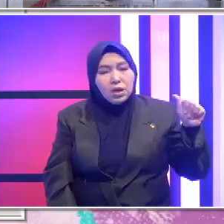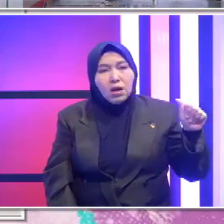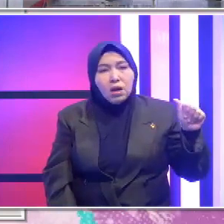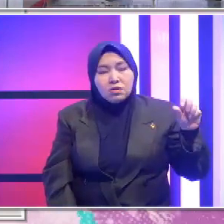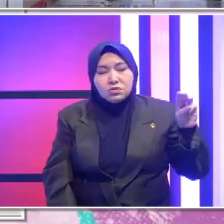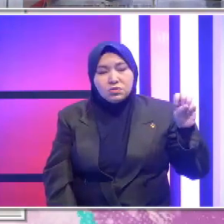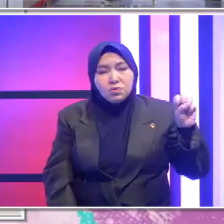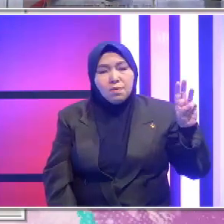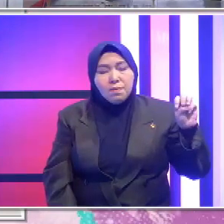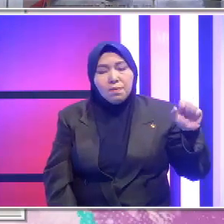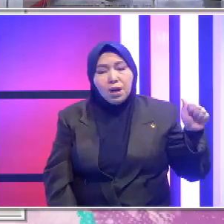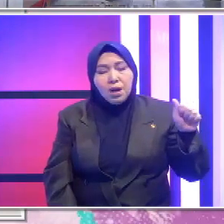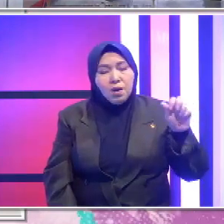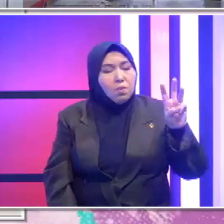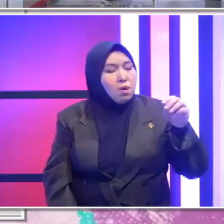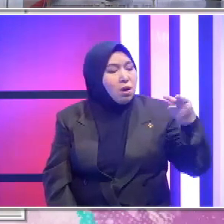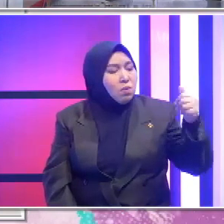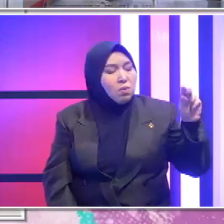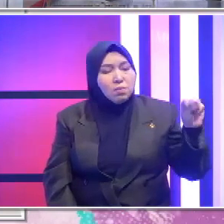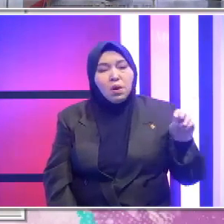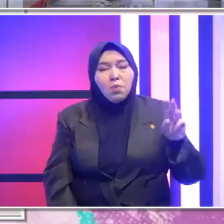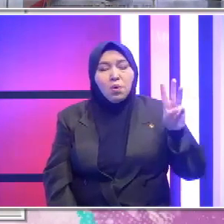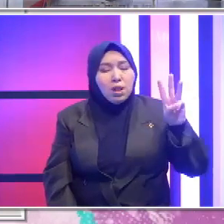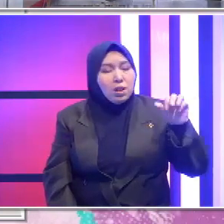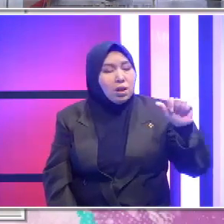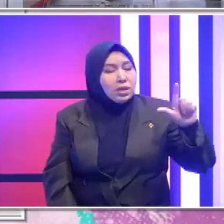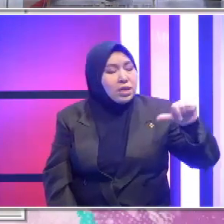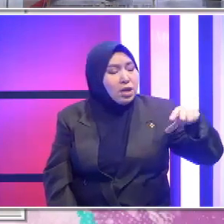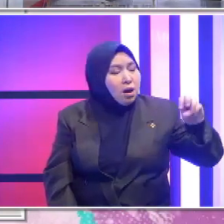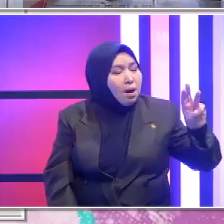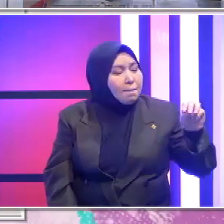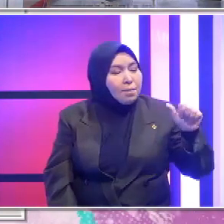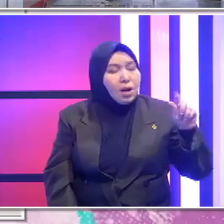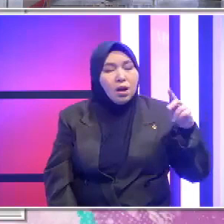sunnah wa Yaumul Qiyamah